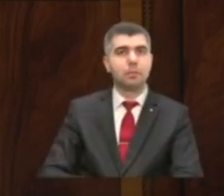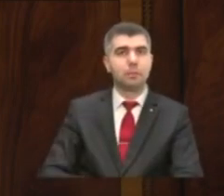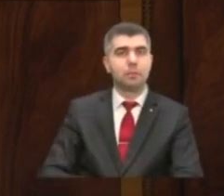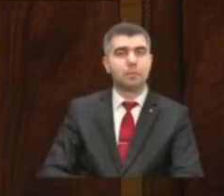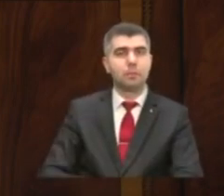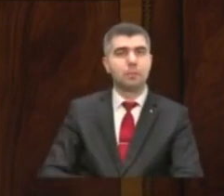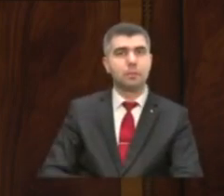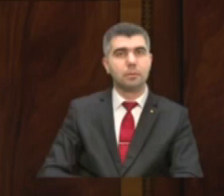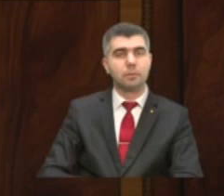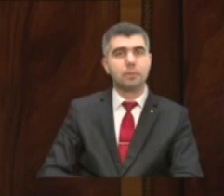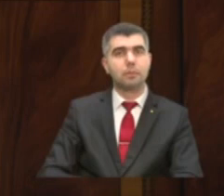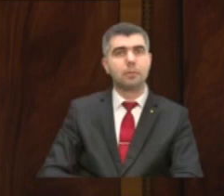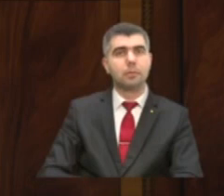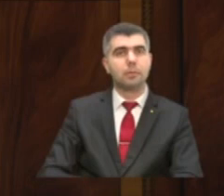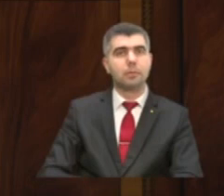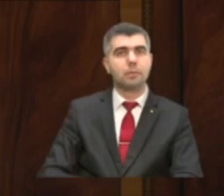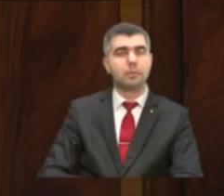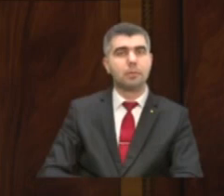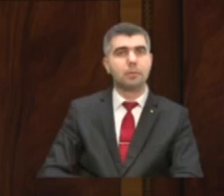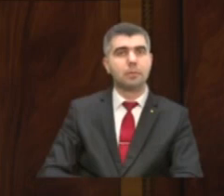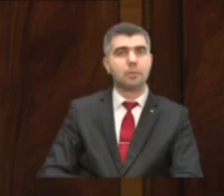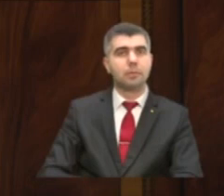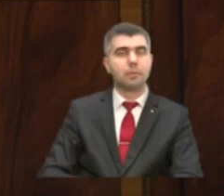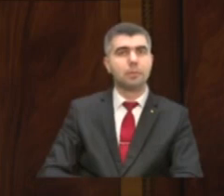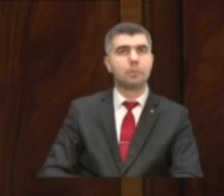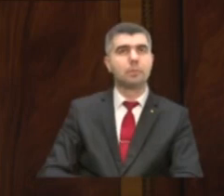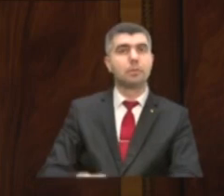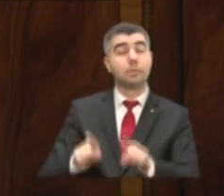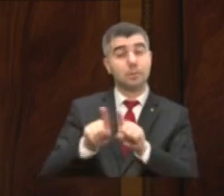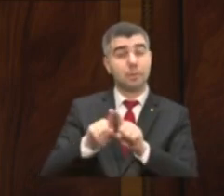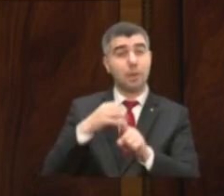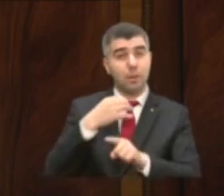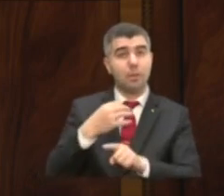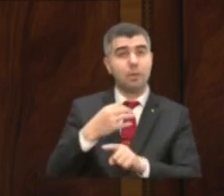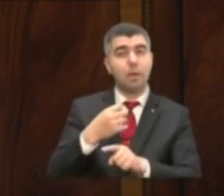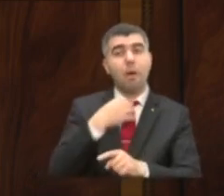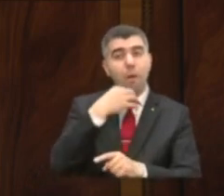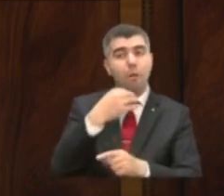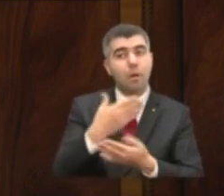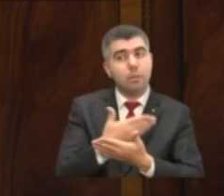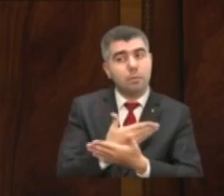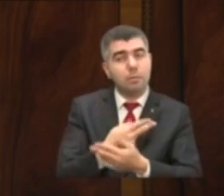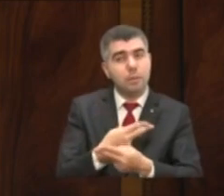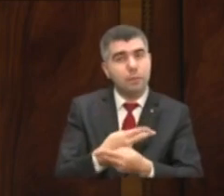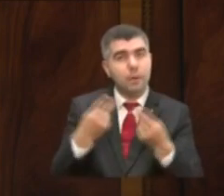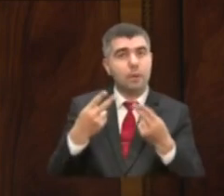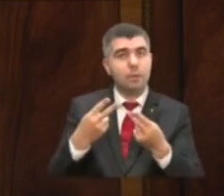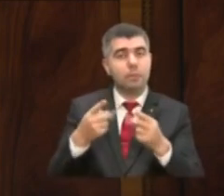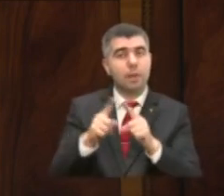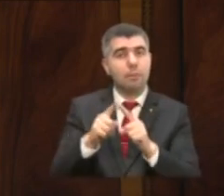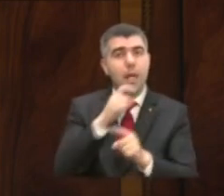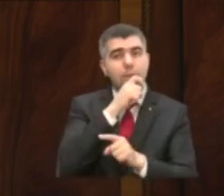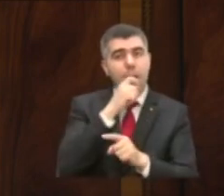هذه إمكانية. هادشي خاضع. على كل حال كنقولوا المغاربة ألفوا في رمضان